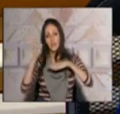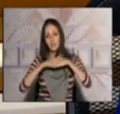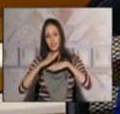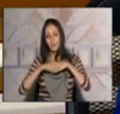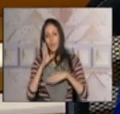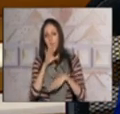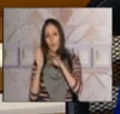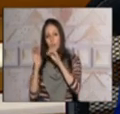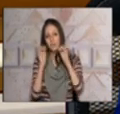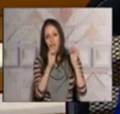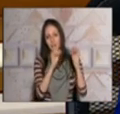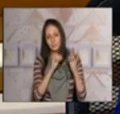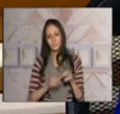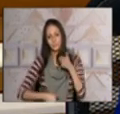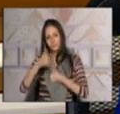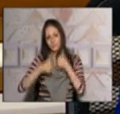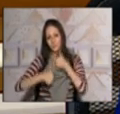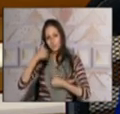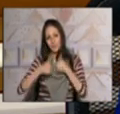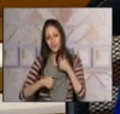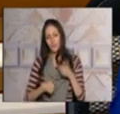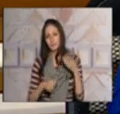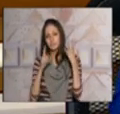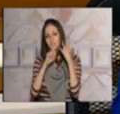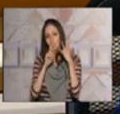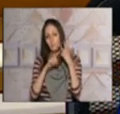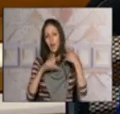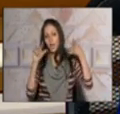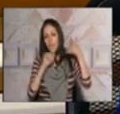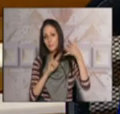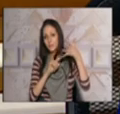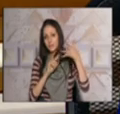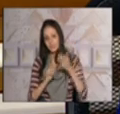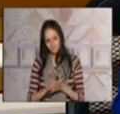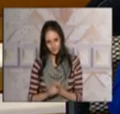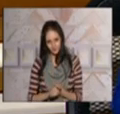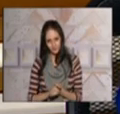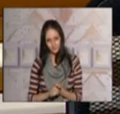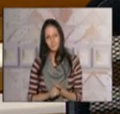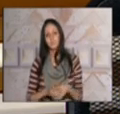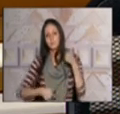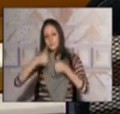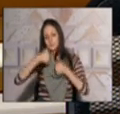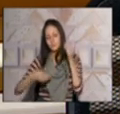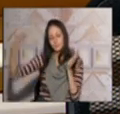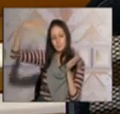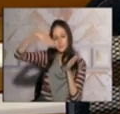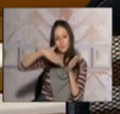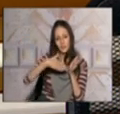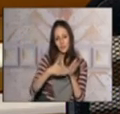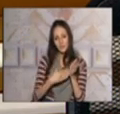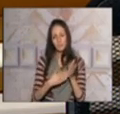امتحاني شهر اكتوبر ونوفمبر للصف الرابع الابتدائي على مستوى المدرسة، بينما يعقد امتحان نهاية الفصل